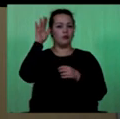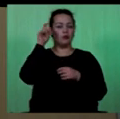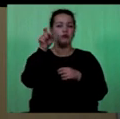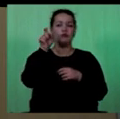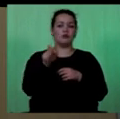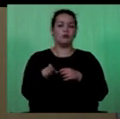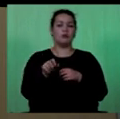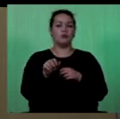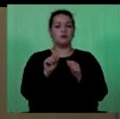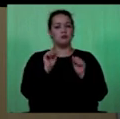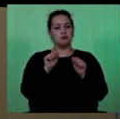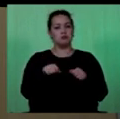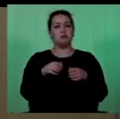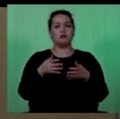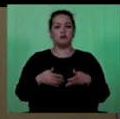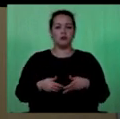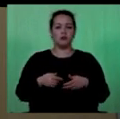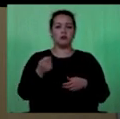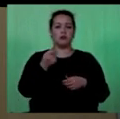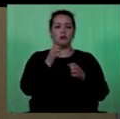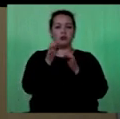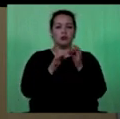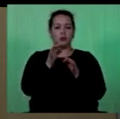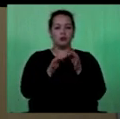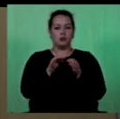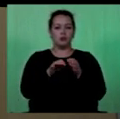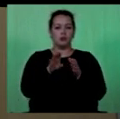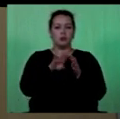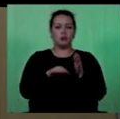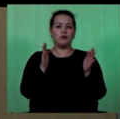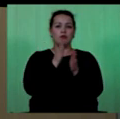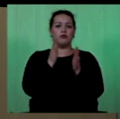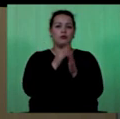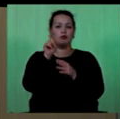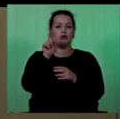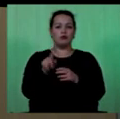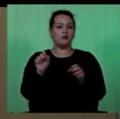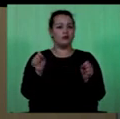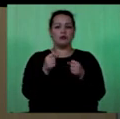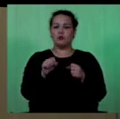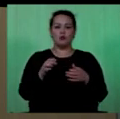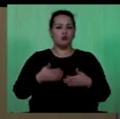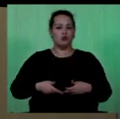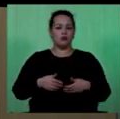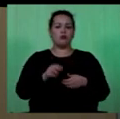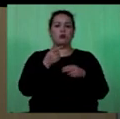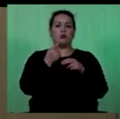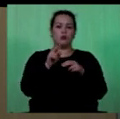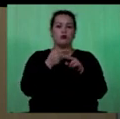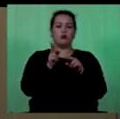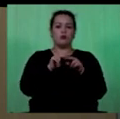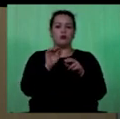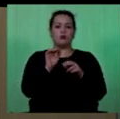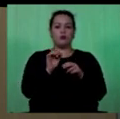человек может прожить несколько суток, а без воздуха человек не может прожить. Поэтому вода